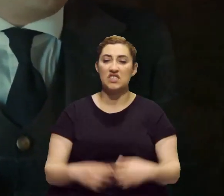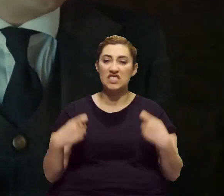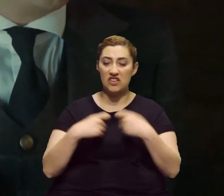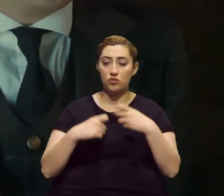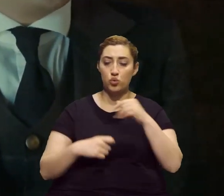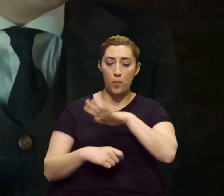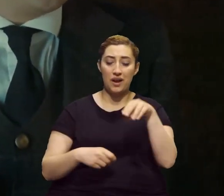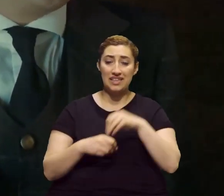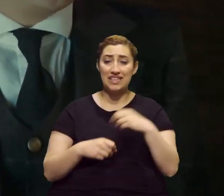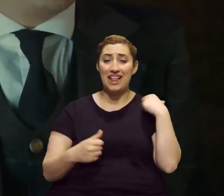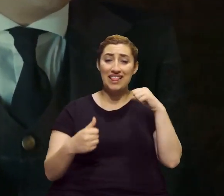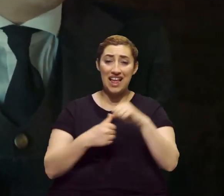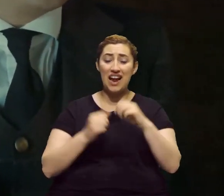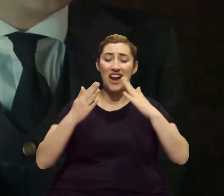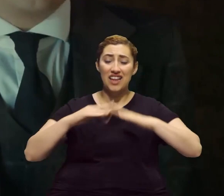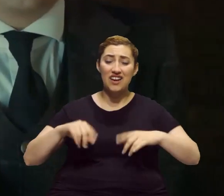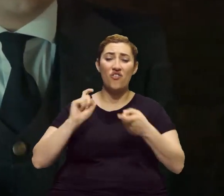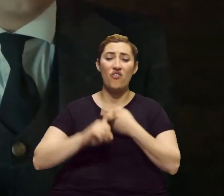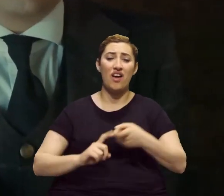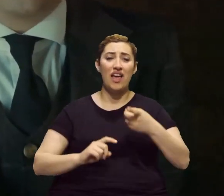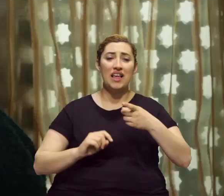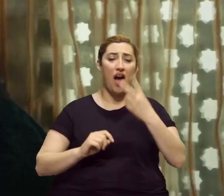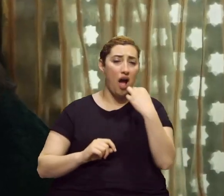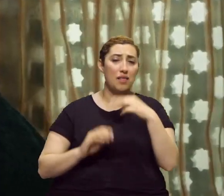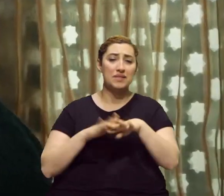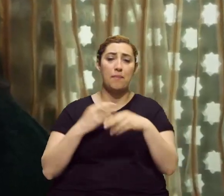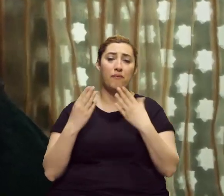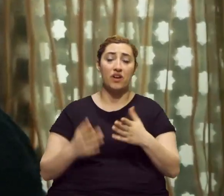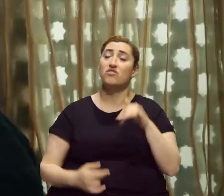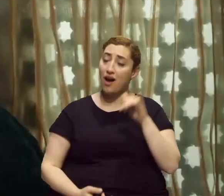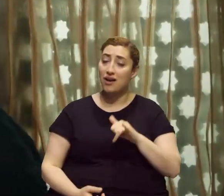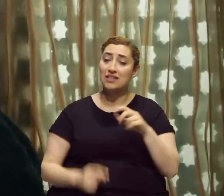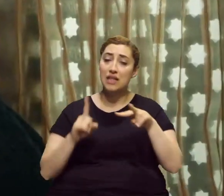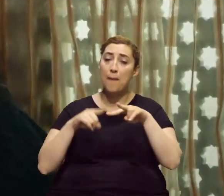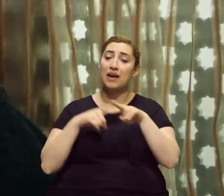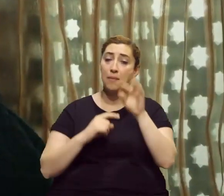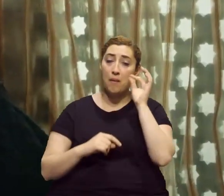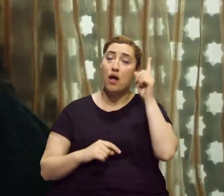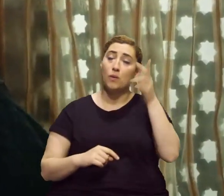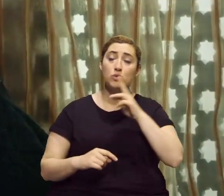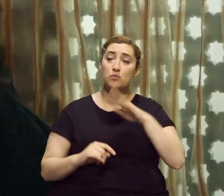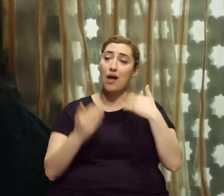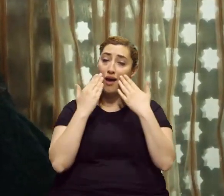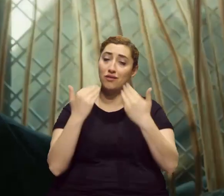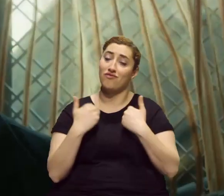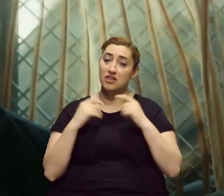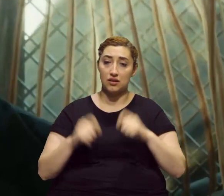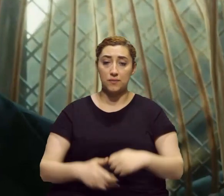Savaş bu topraklara bir kez daha yıkım ve gözyaşı getirecek. Haklısınız Namık Kemal Bey. Allah sonumuzu